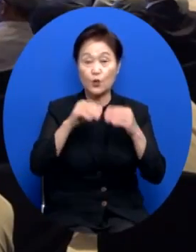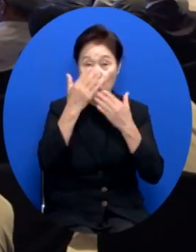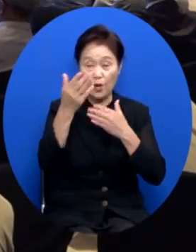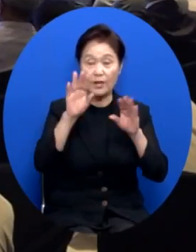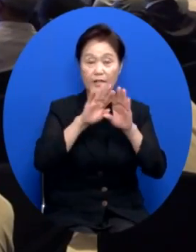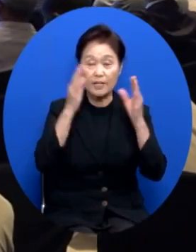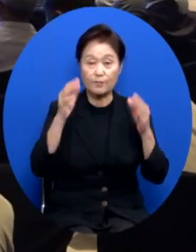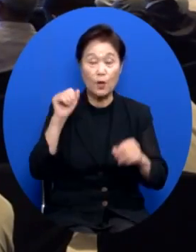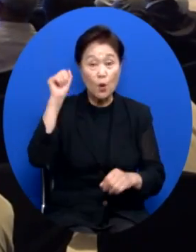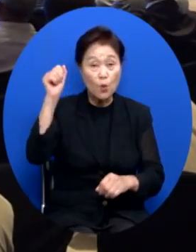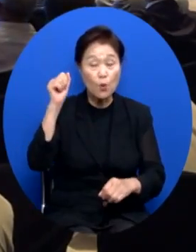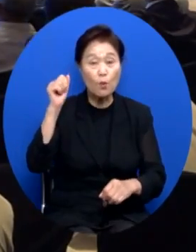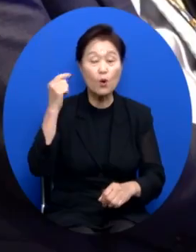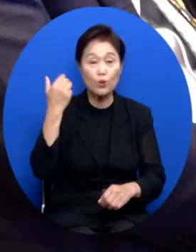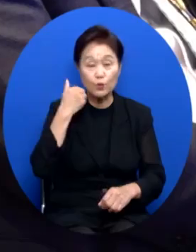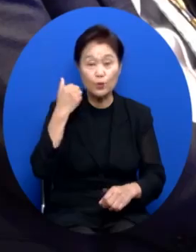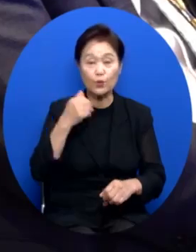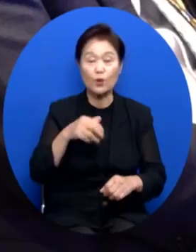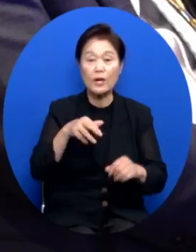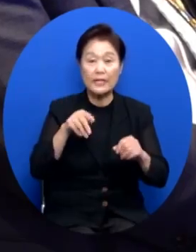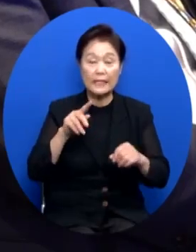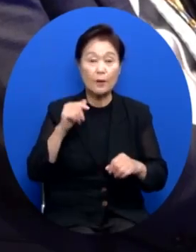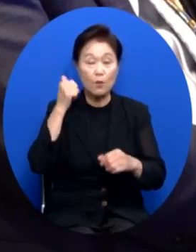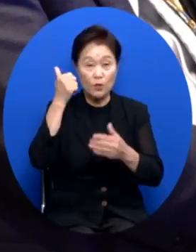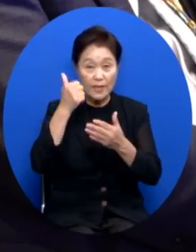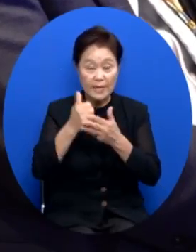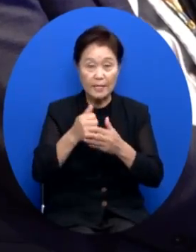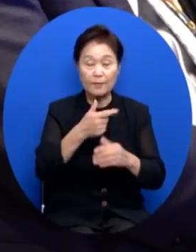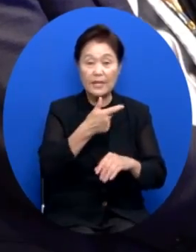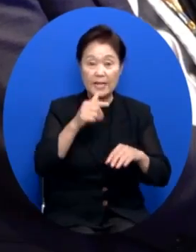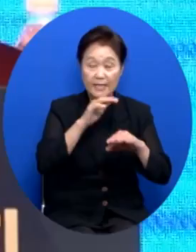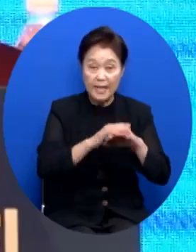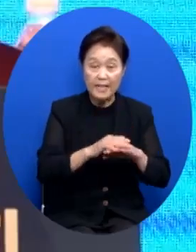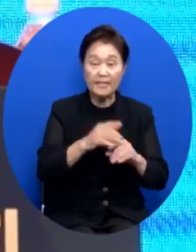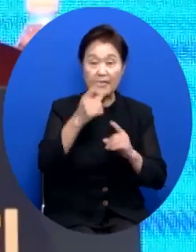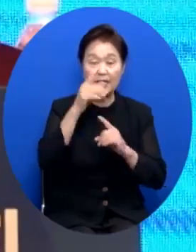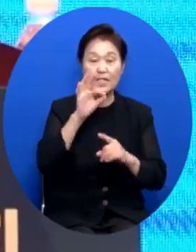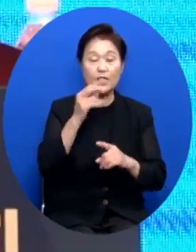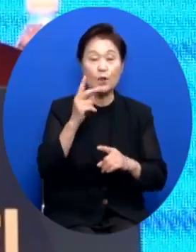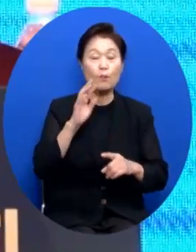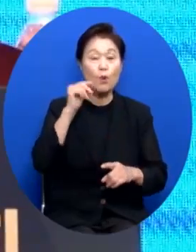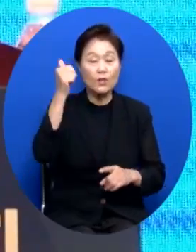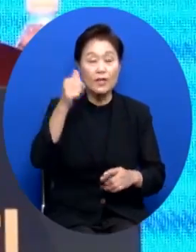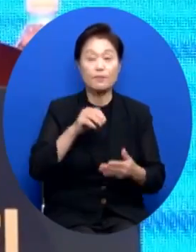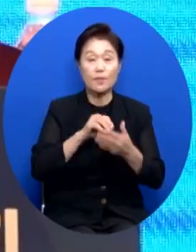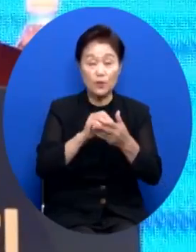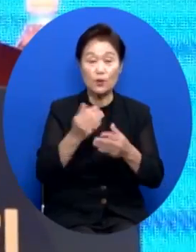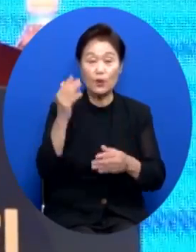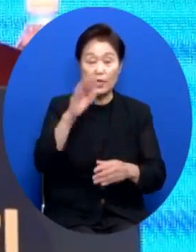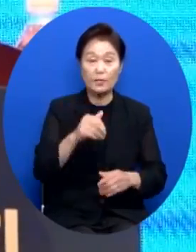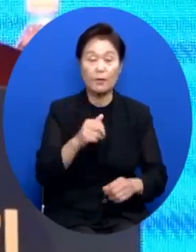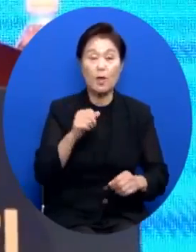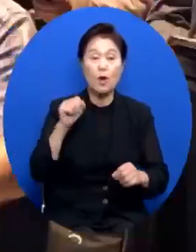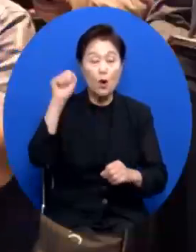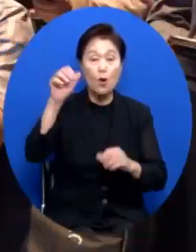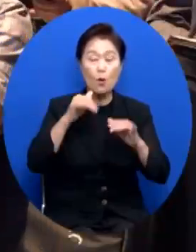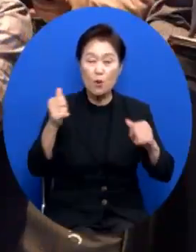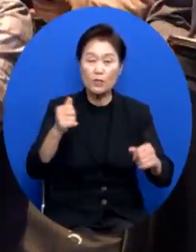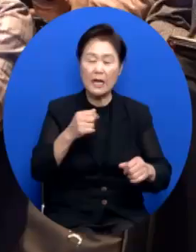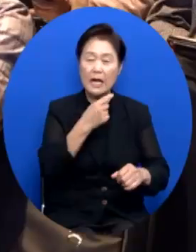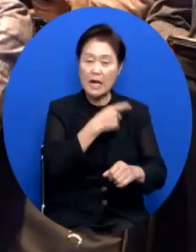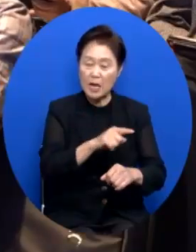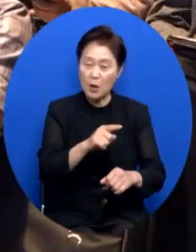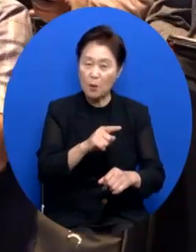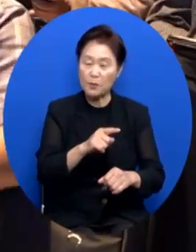총회장 후보로 대전 중문교회 장경동 목사, 대전 은폭교회 이윤 목사가 등록했으나 후보자 결격 사유로